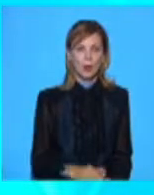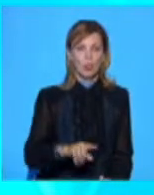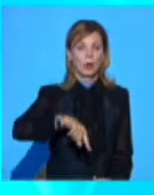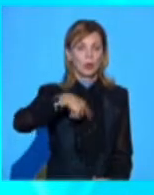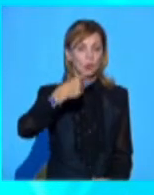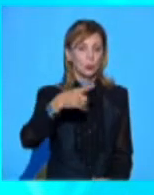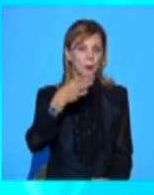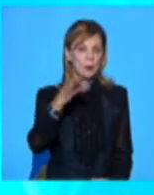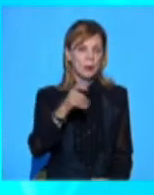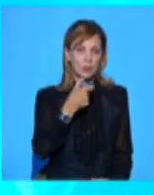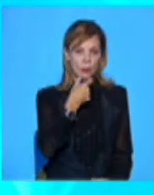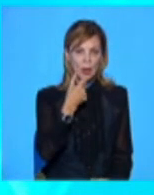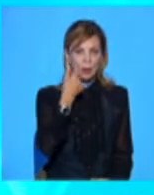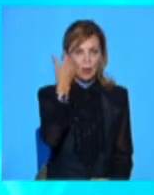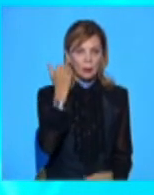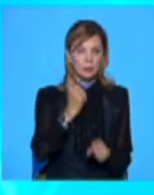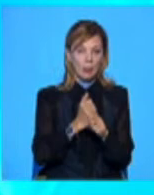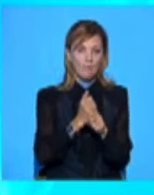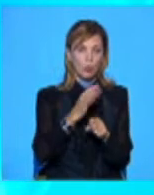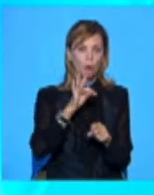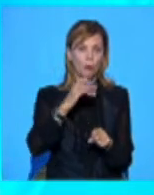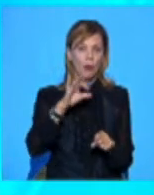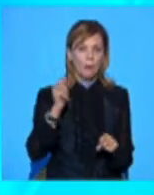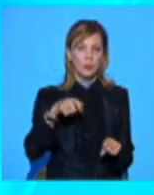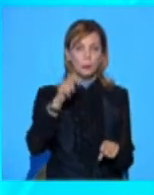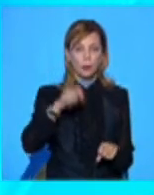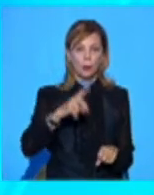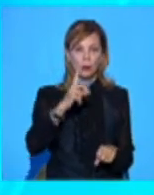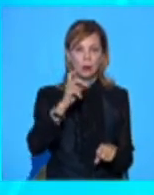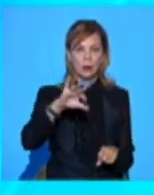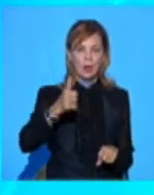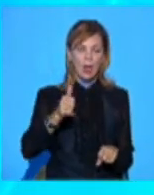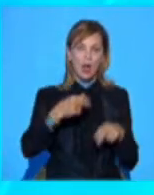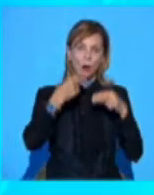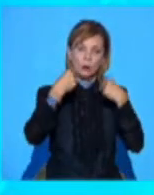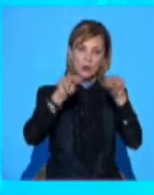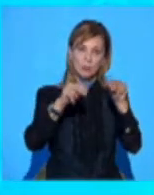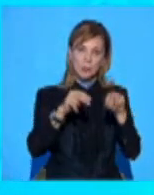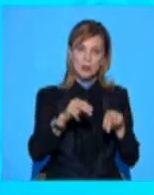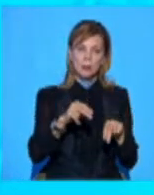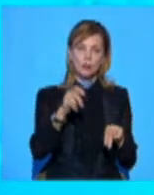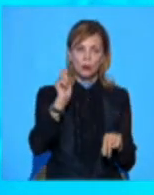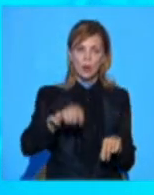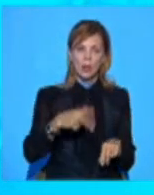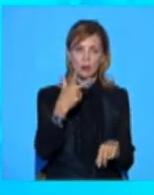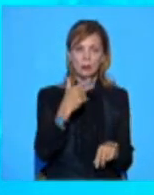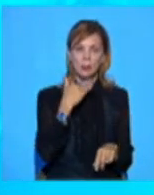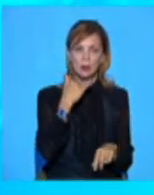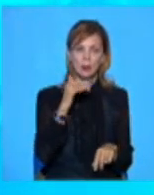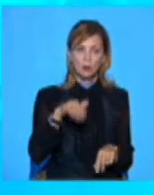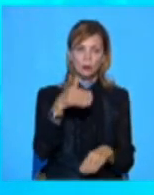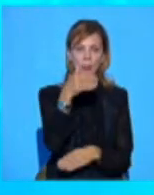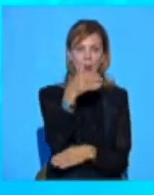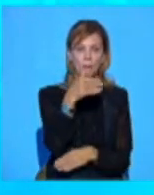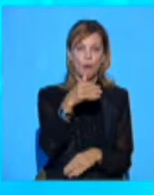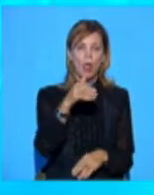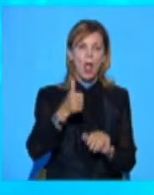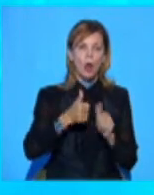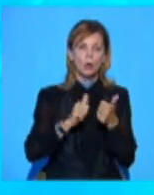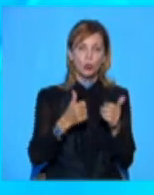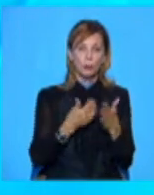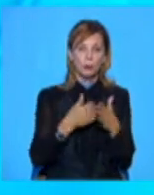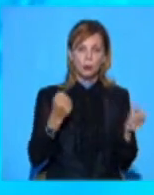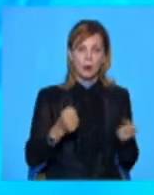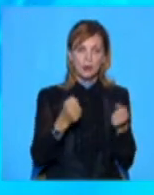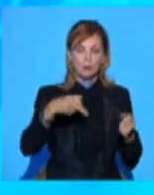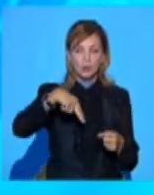După 10 ani de la comiterea faptelor, procurorii DNA au trimis în judecată 3 directori de la fosta regie autonomă pentru activități nucleare. Ei sunt